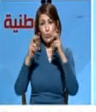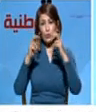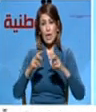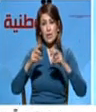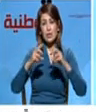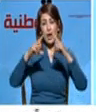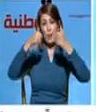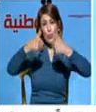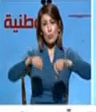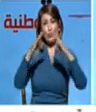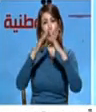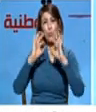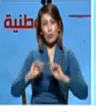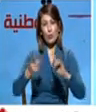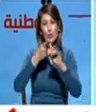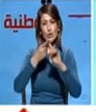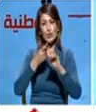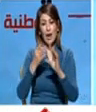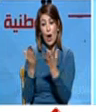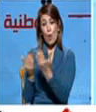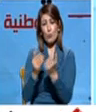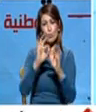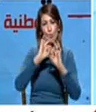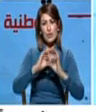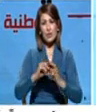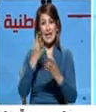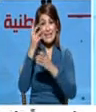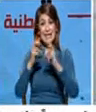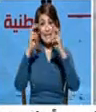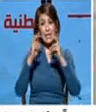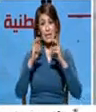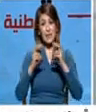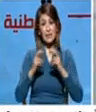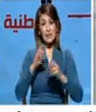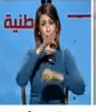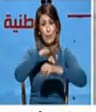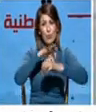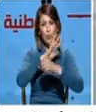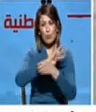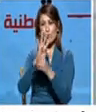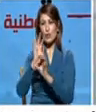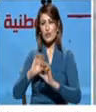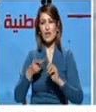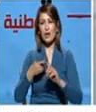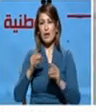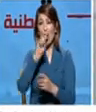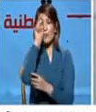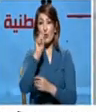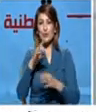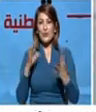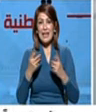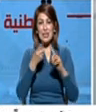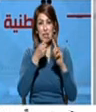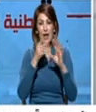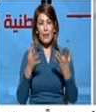الفيروس وان تشعروا في الايام القليله القادمه واللي يطرح نفسه اه عليش عليش وصلنا للمرحله شفناها